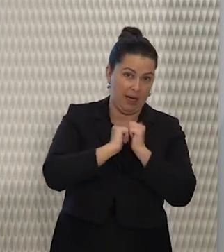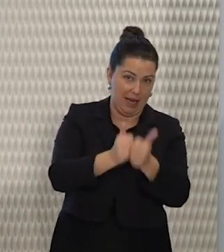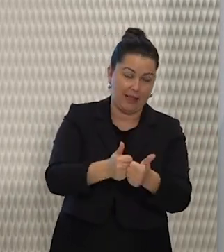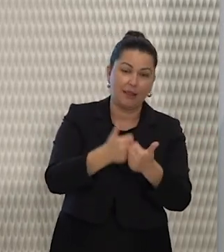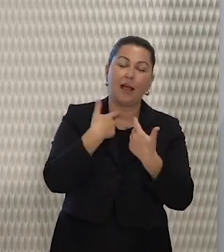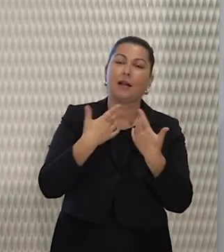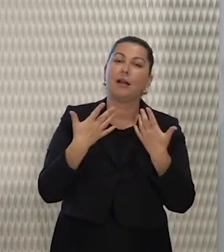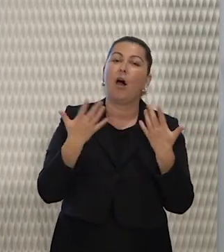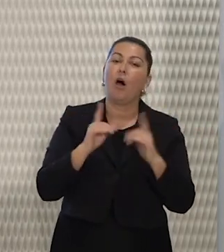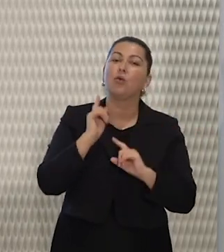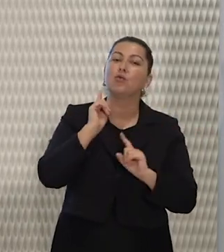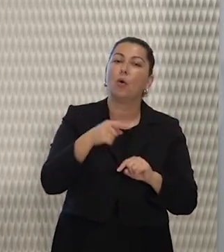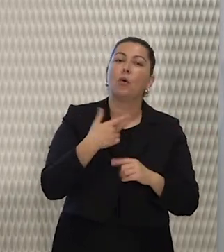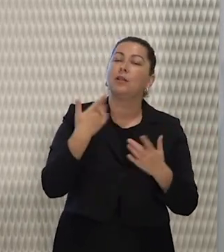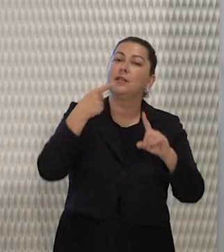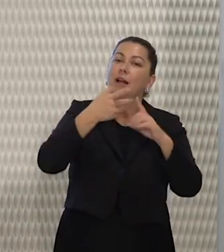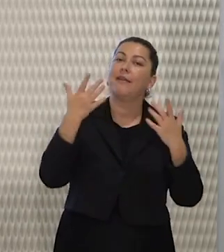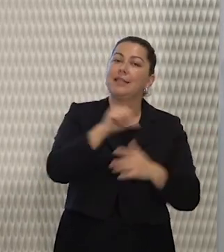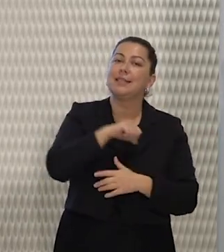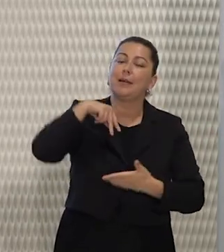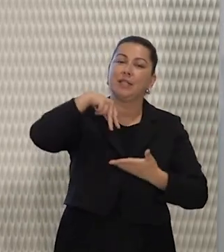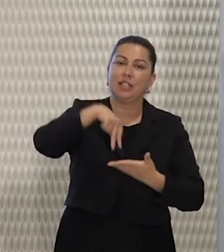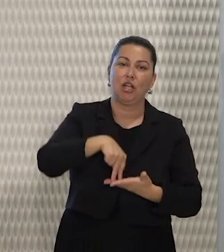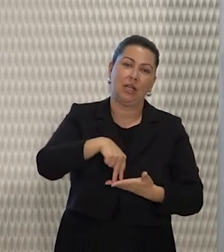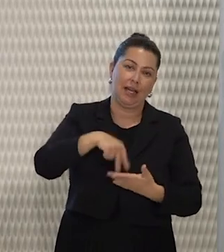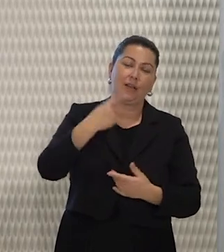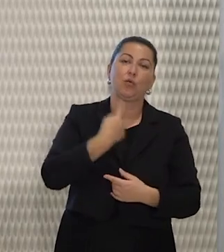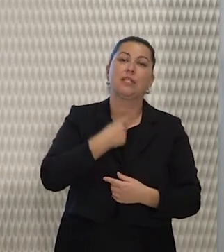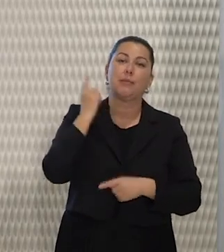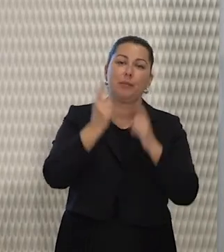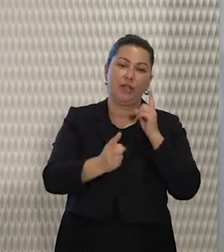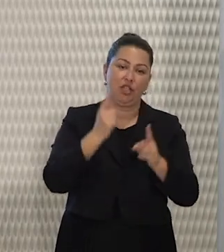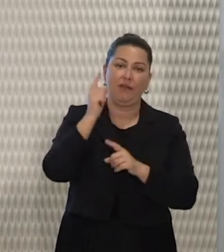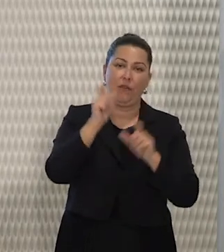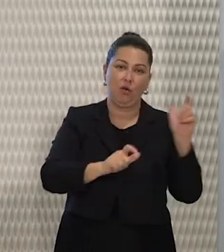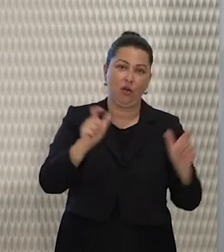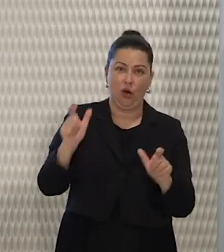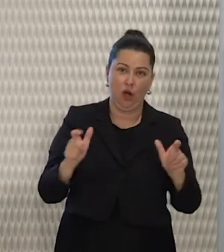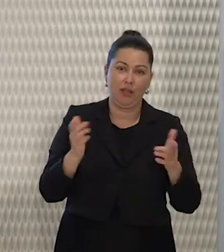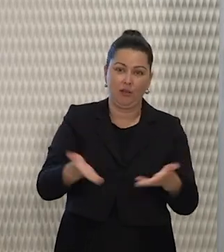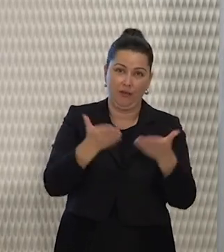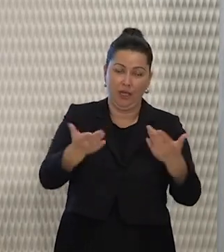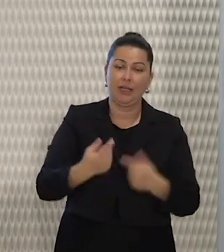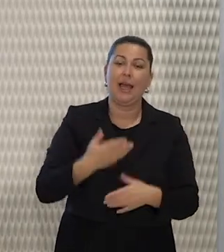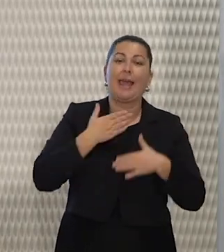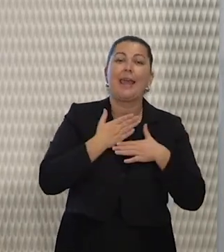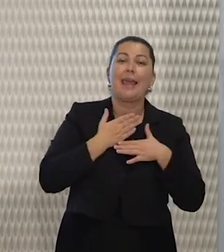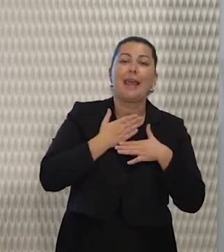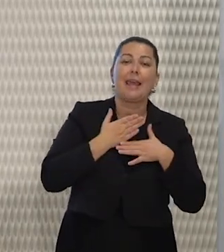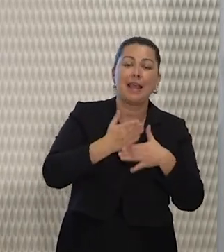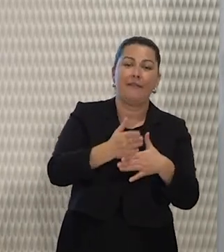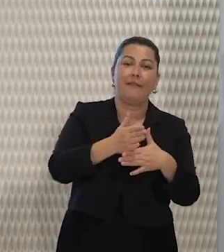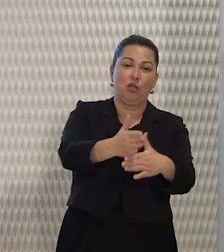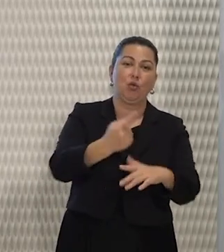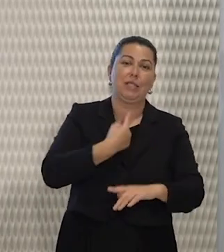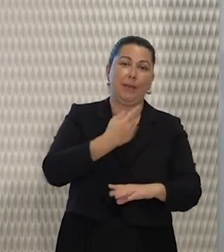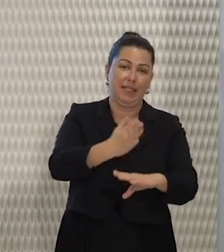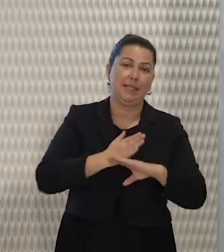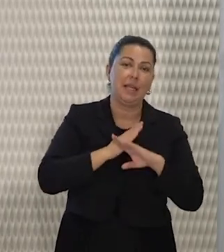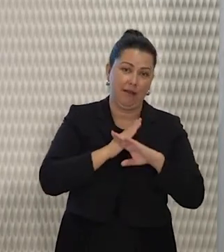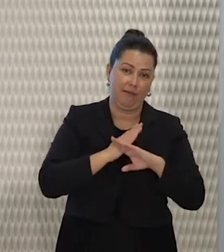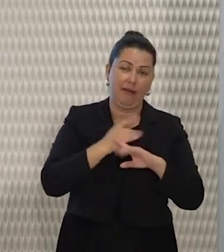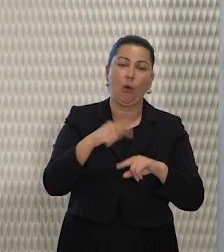größtmögliche Selbstständigkeit und Selbstbestimmung von Menschen zu fördern, die Hilfe zur Selbsthilfe. Und wir können